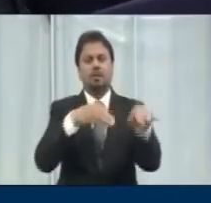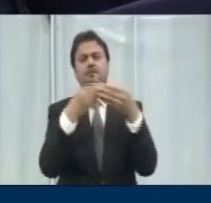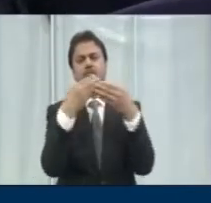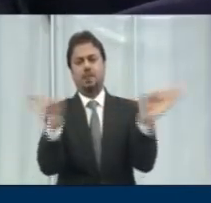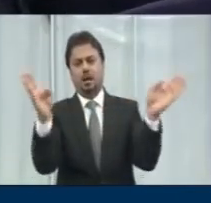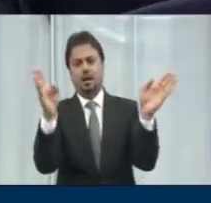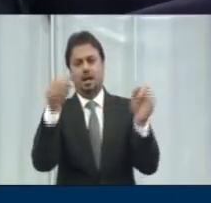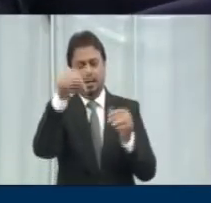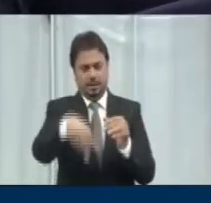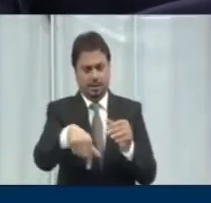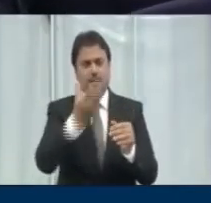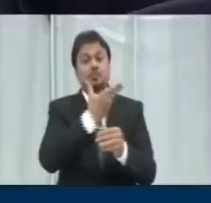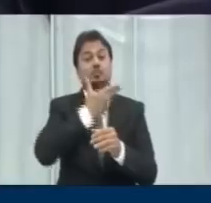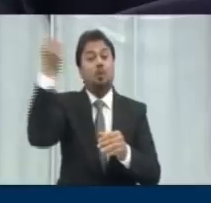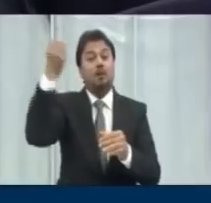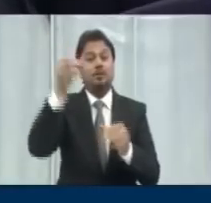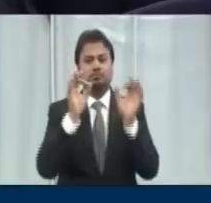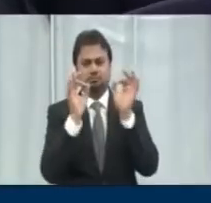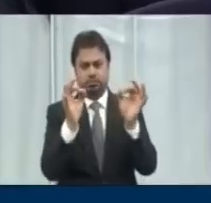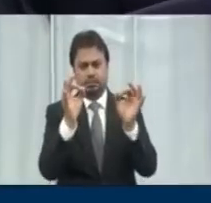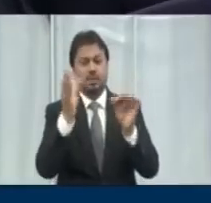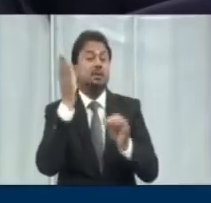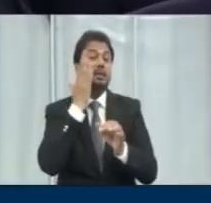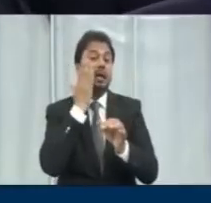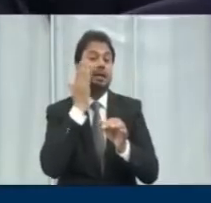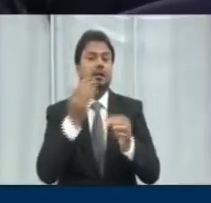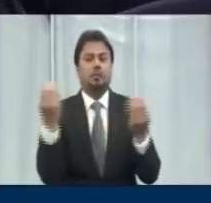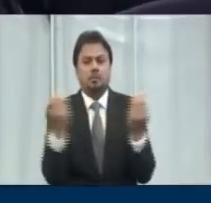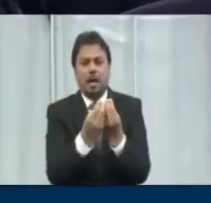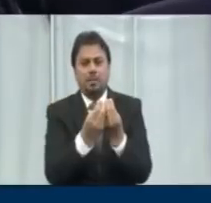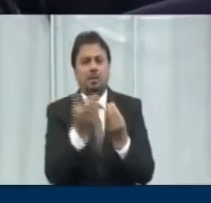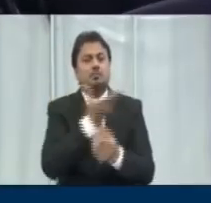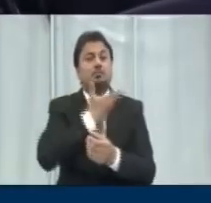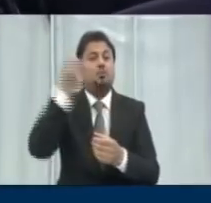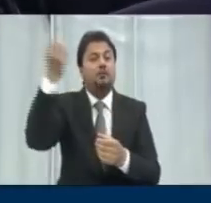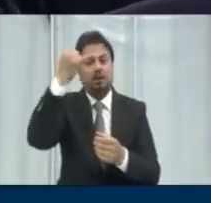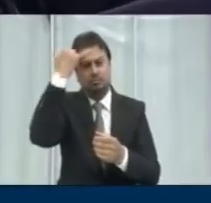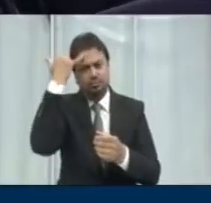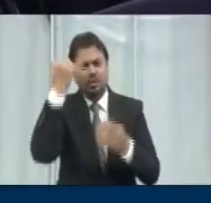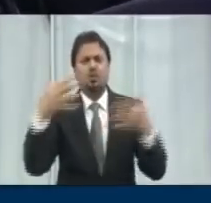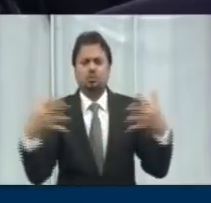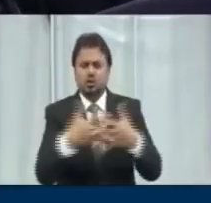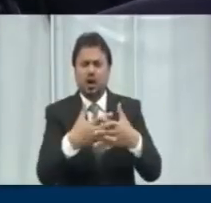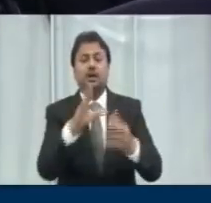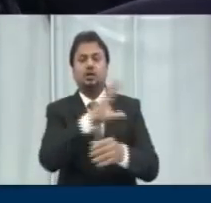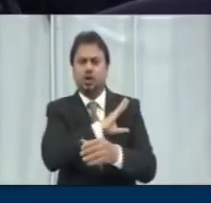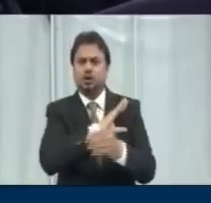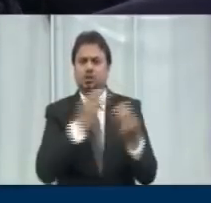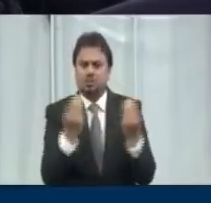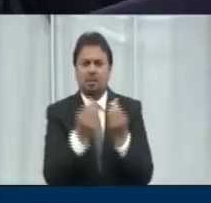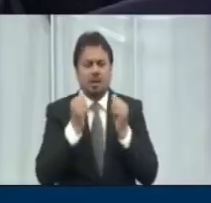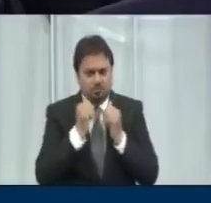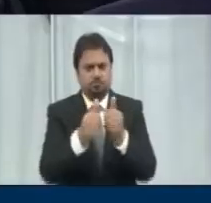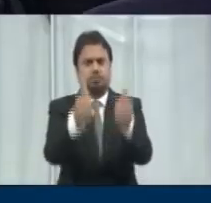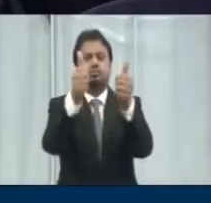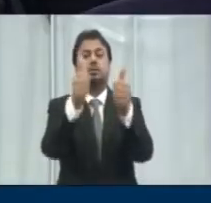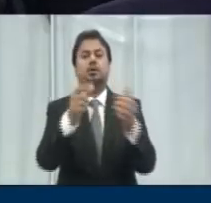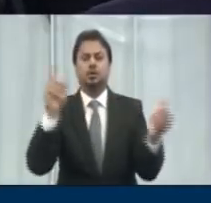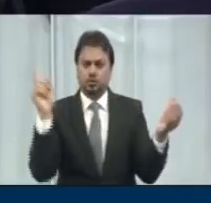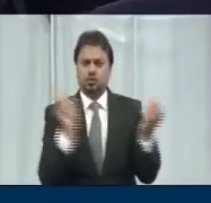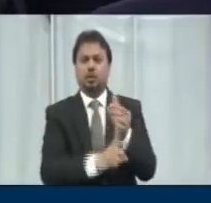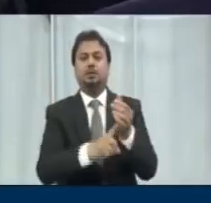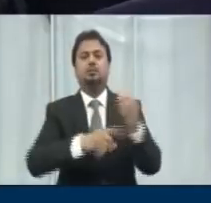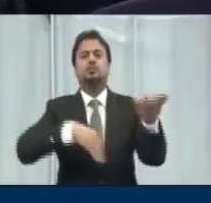لنا كحكومة محلية بين الإخوان في صلاح الدين والحكومة المحلية وكذلك العمليات المشتركة أن يبدأ انطلاق والبدأ العمليات